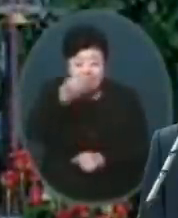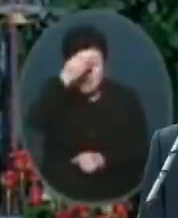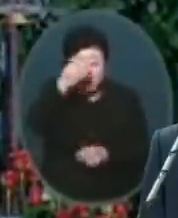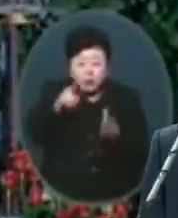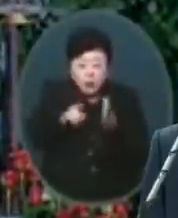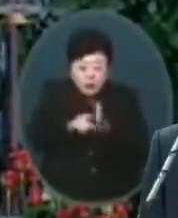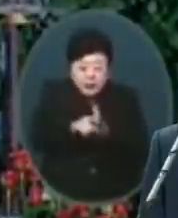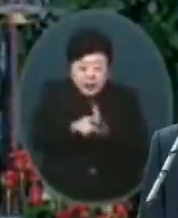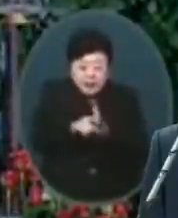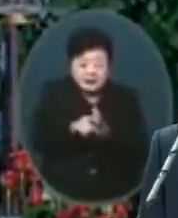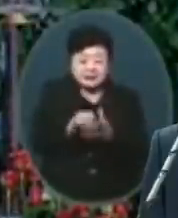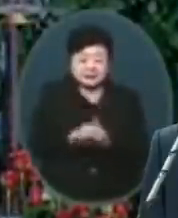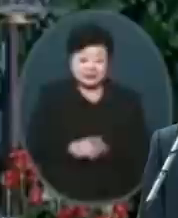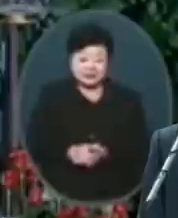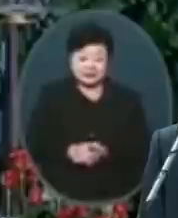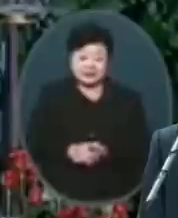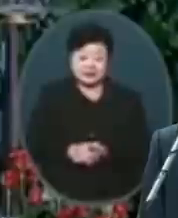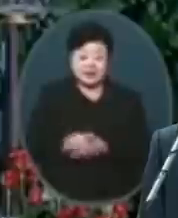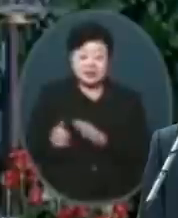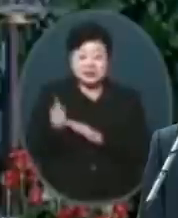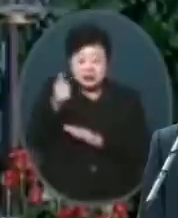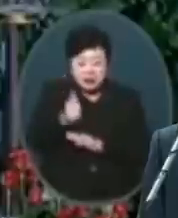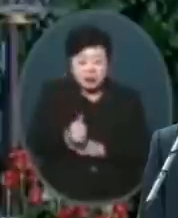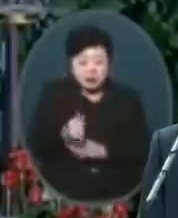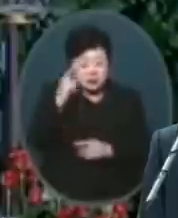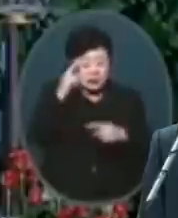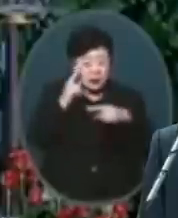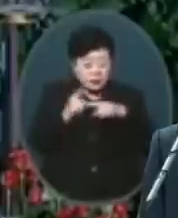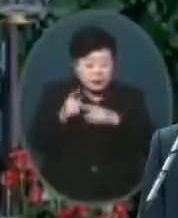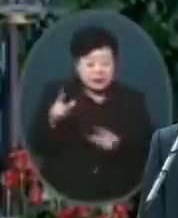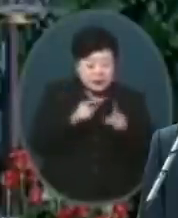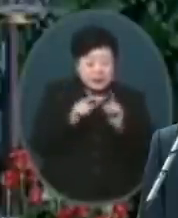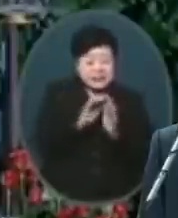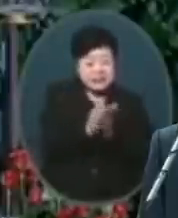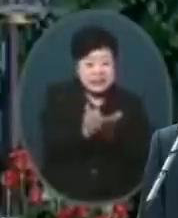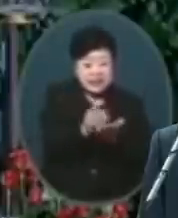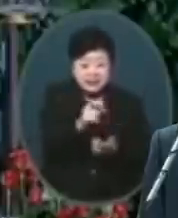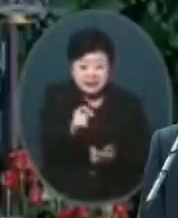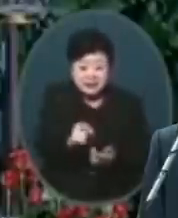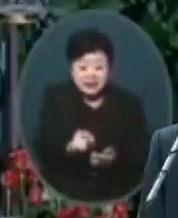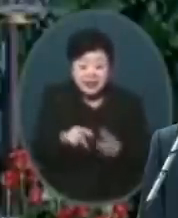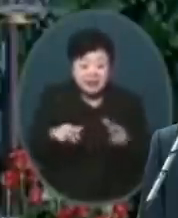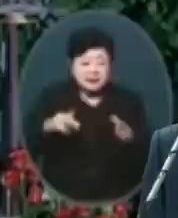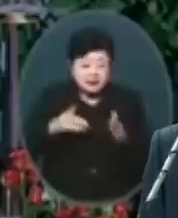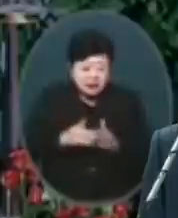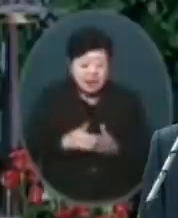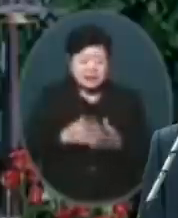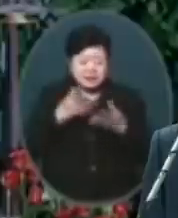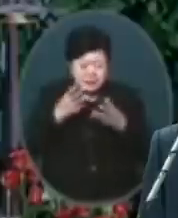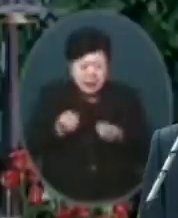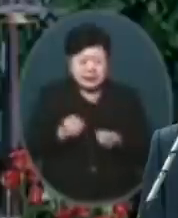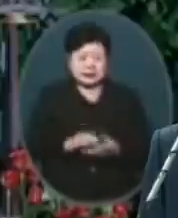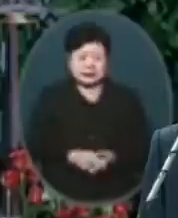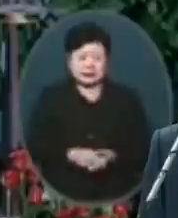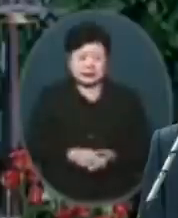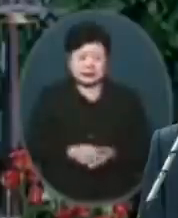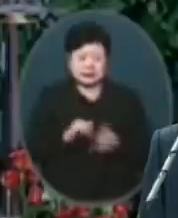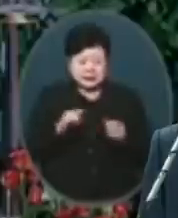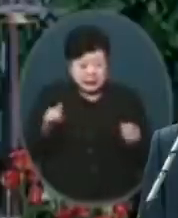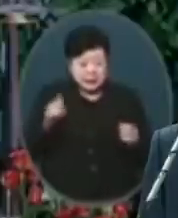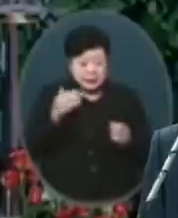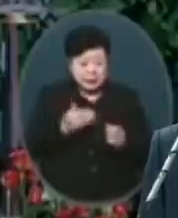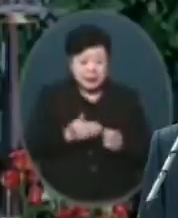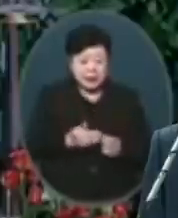신앙을 바탕으로 한 성공과 긍정적인 삶에 대한 책을 써서 지금까지 수천만이 넘는